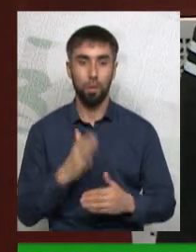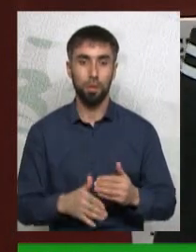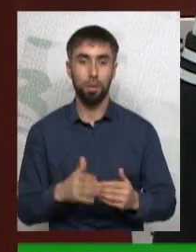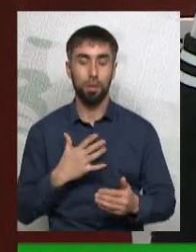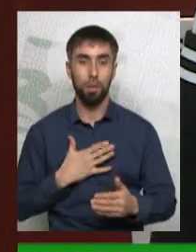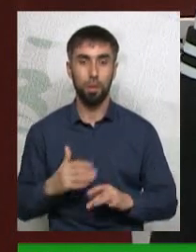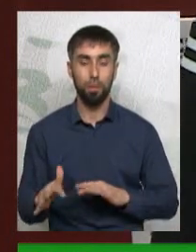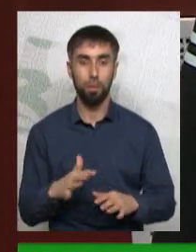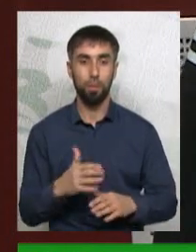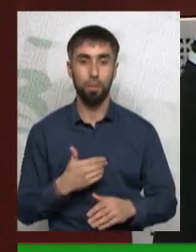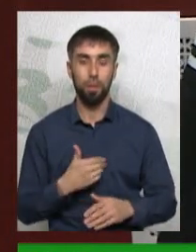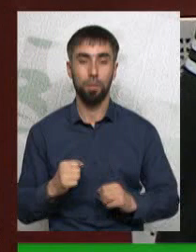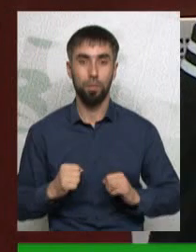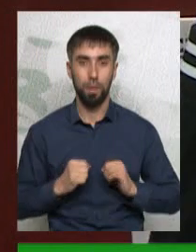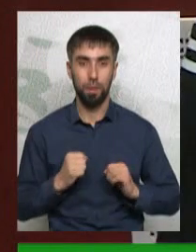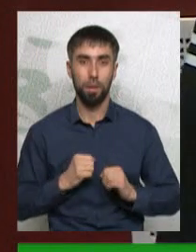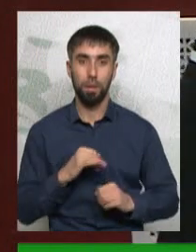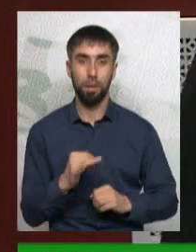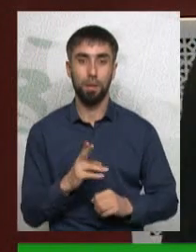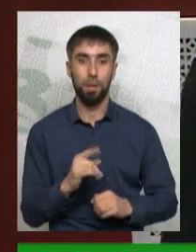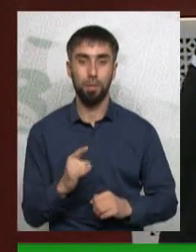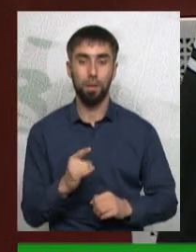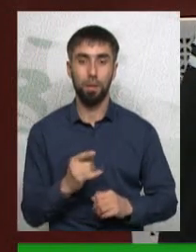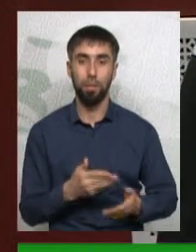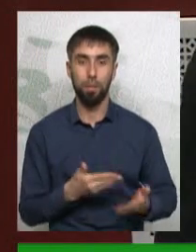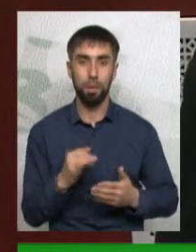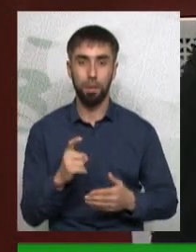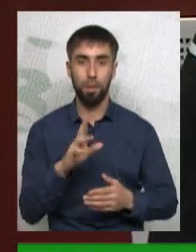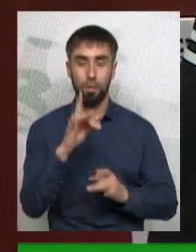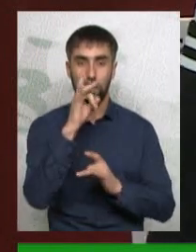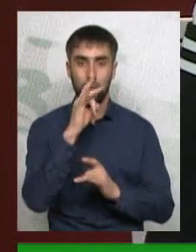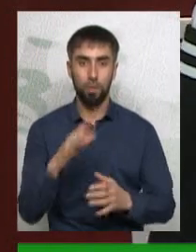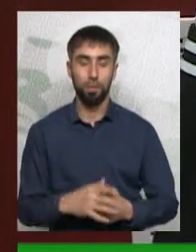нашего мероприятия мы постараемся и как бы привлечь их и к культуре,